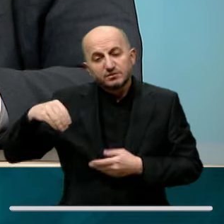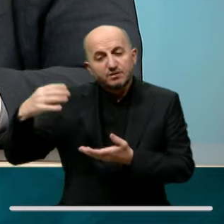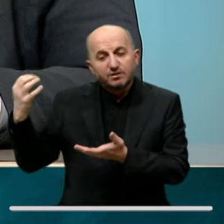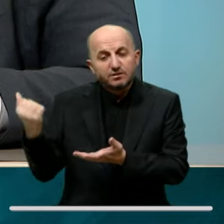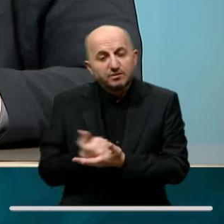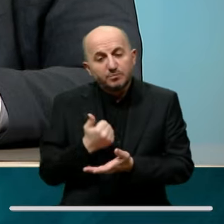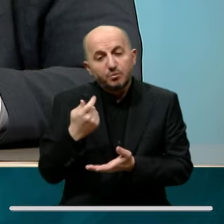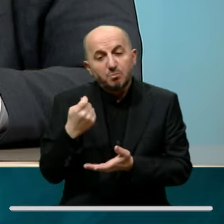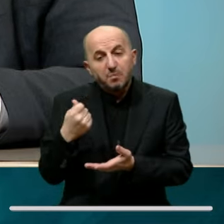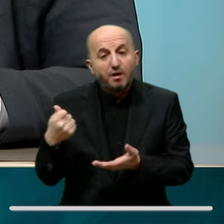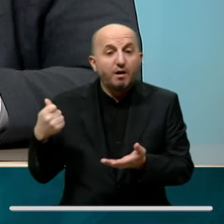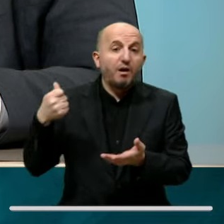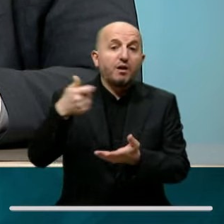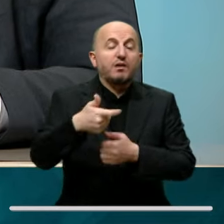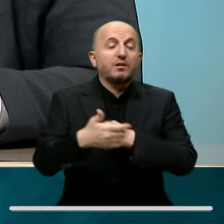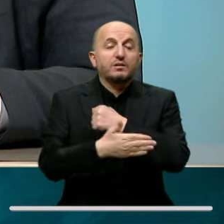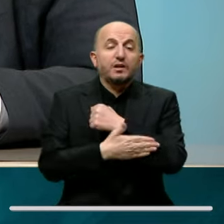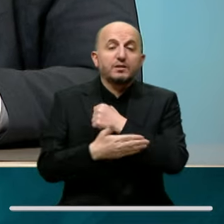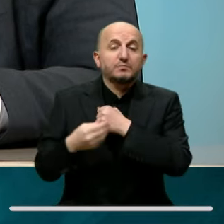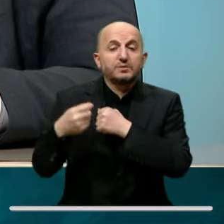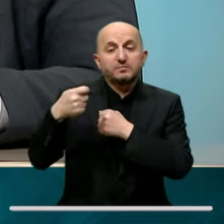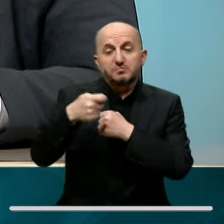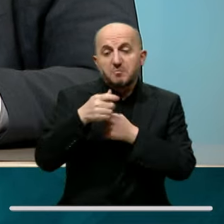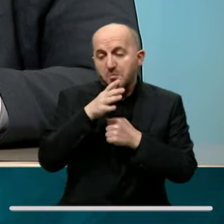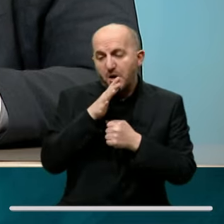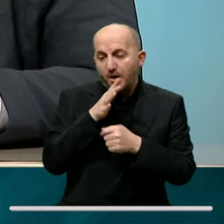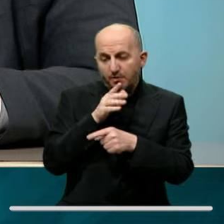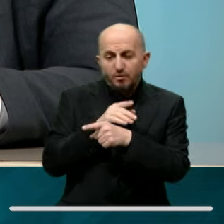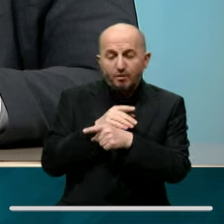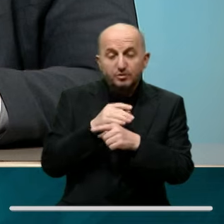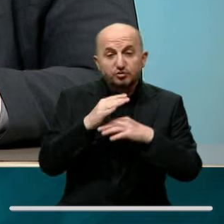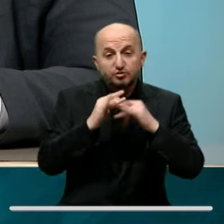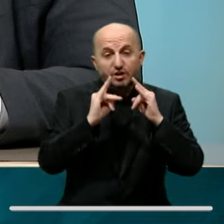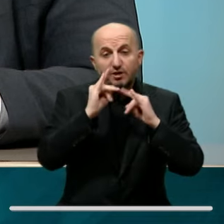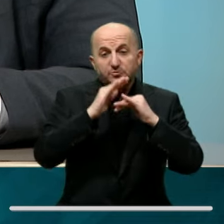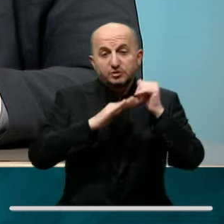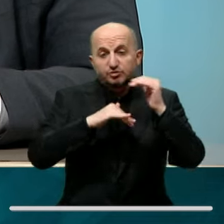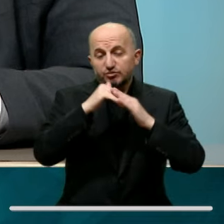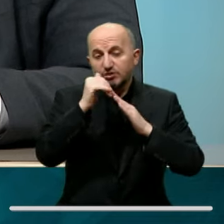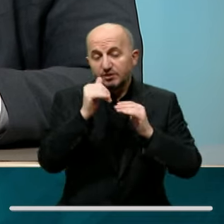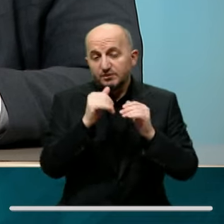olduğu paradan yardım eden birisini bildiğimiz halde bu cami inşaatına bizim de